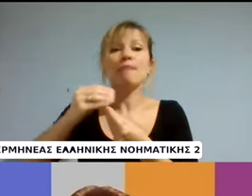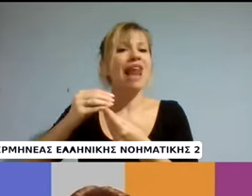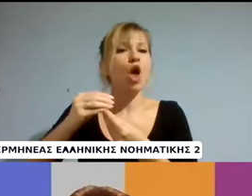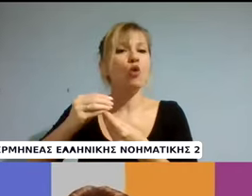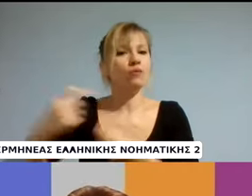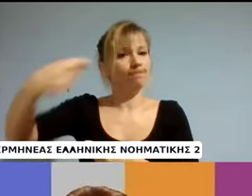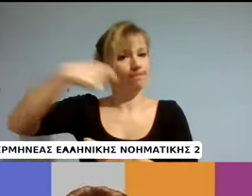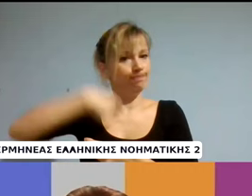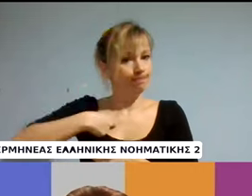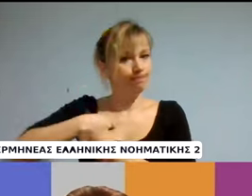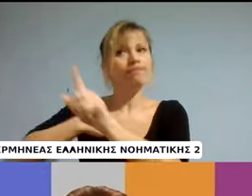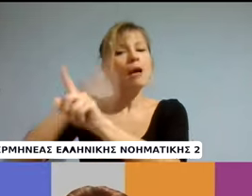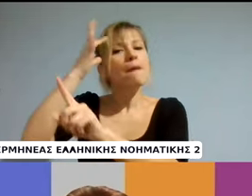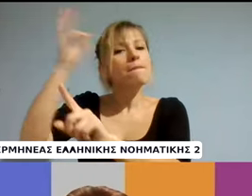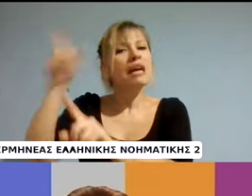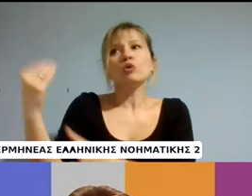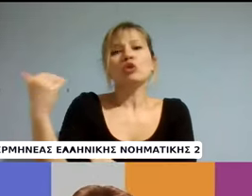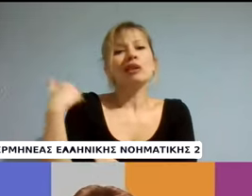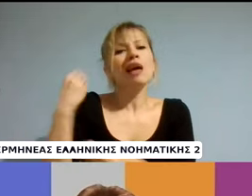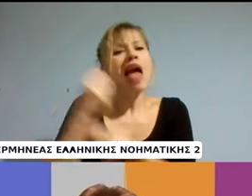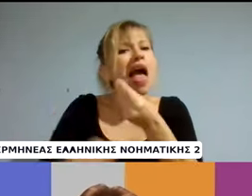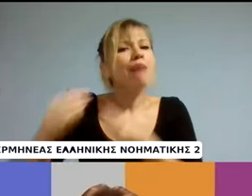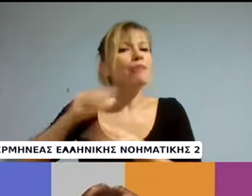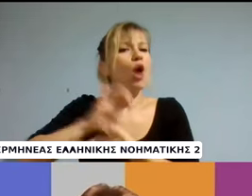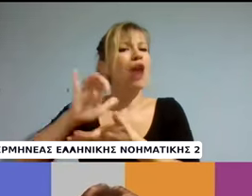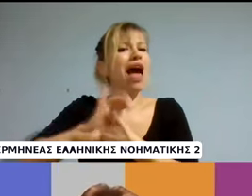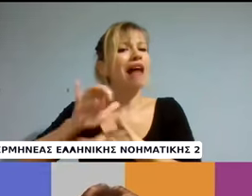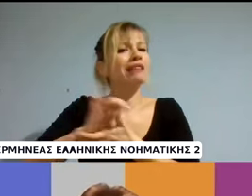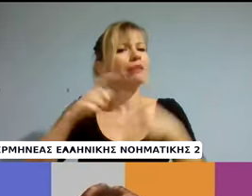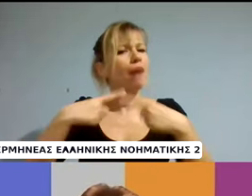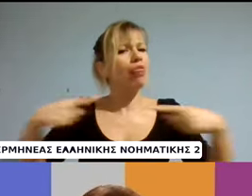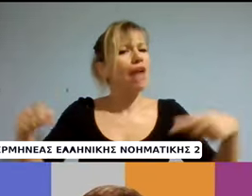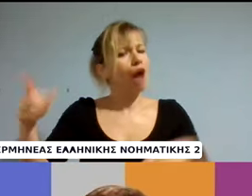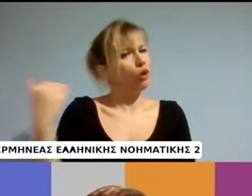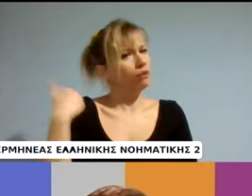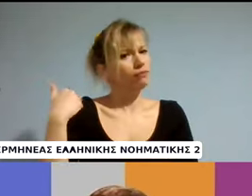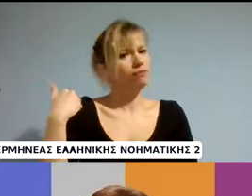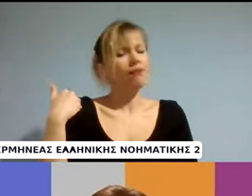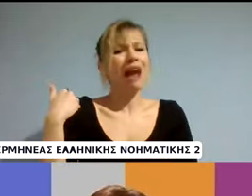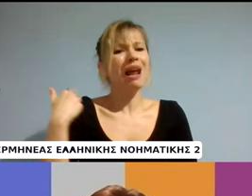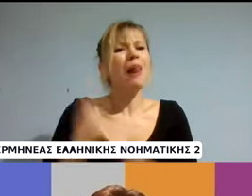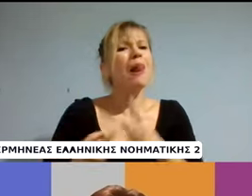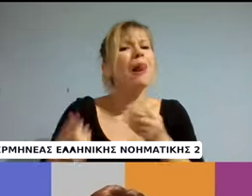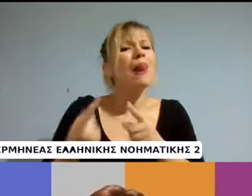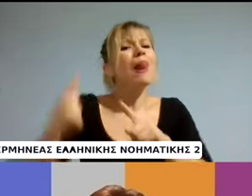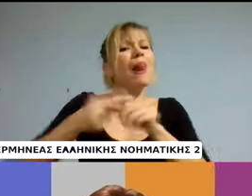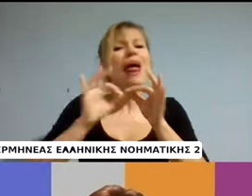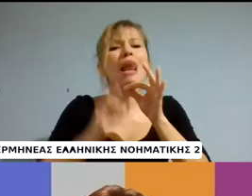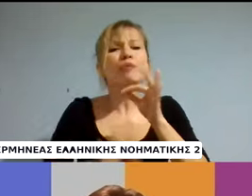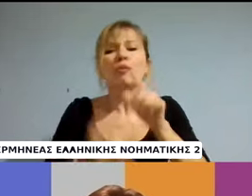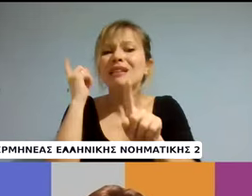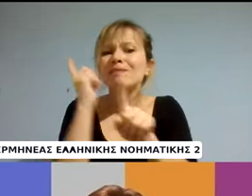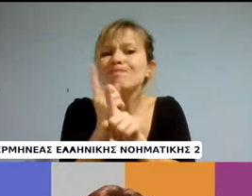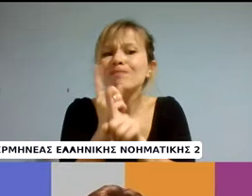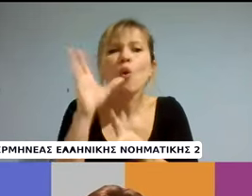χρειαστούν κάποια αντίτυπα ή το ένα ή το άλλο. Πέρα από αυτό, ναι, δεν υπάρχει κάποια άλλη οδηγία για κάτι τέτοιο.